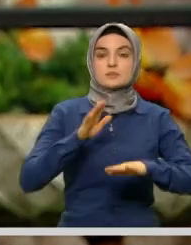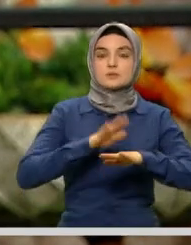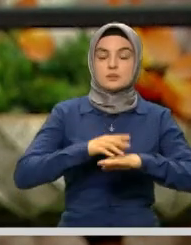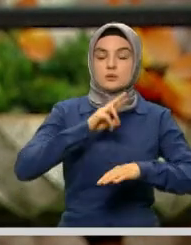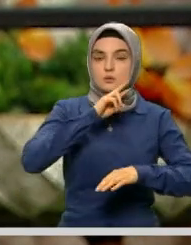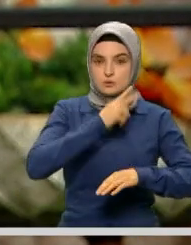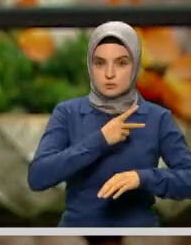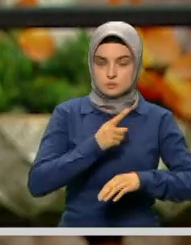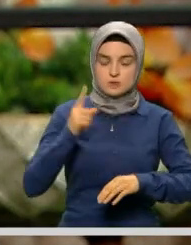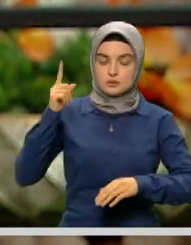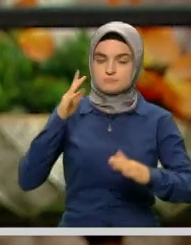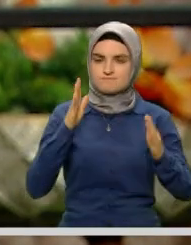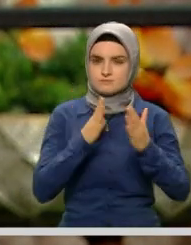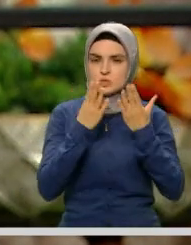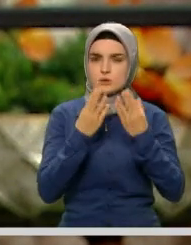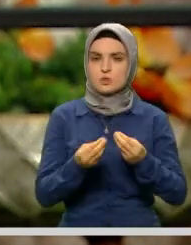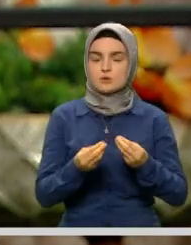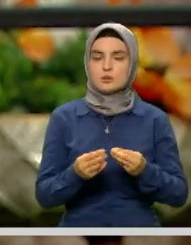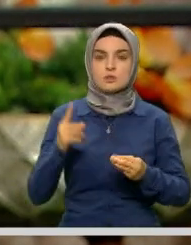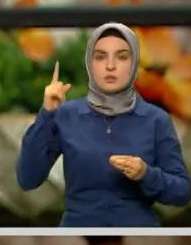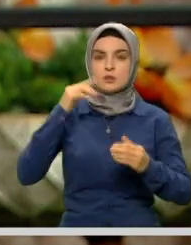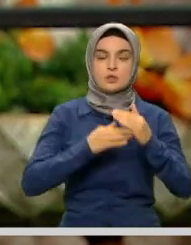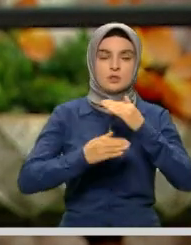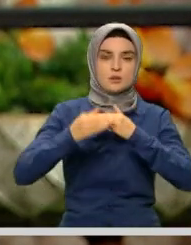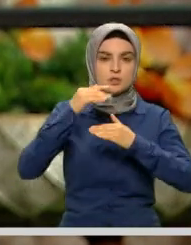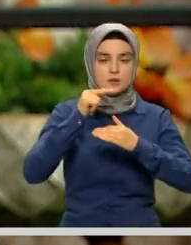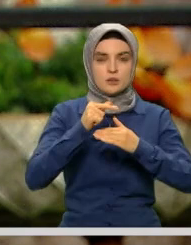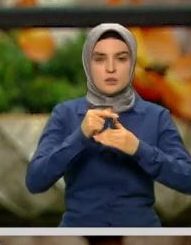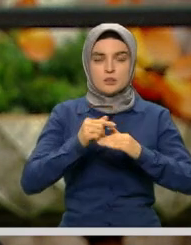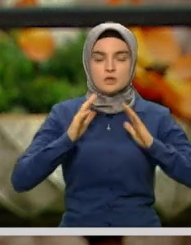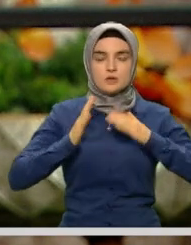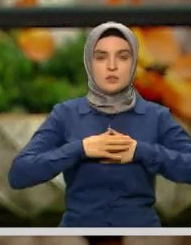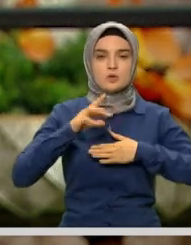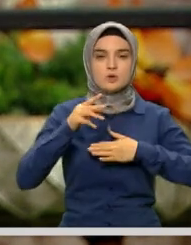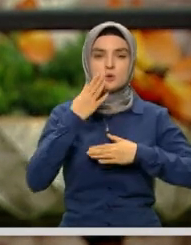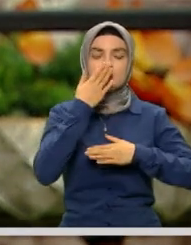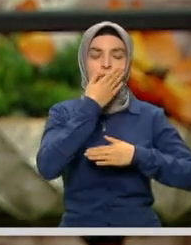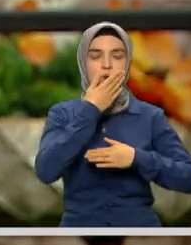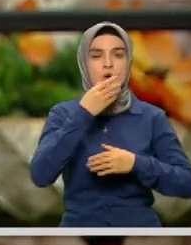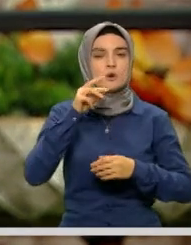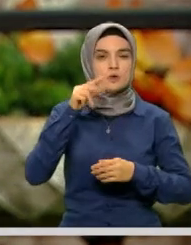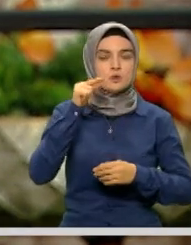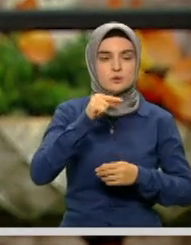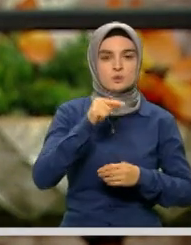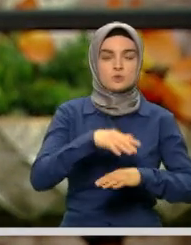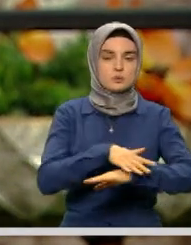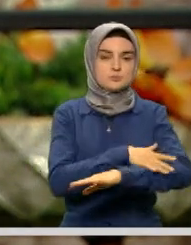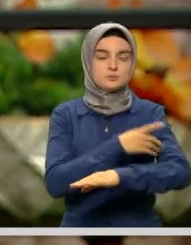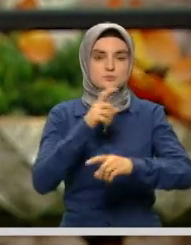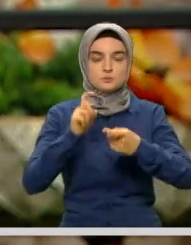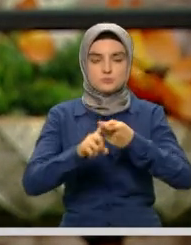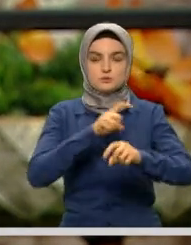Allah'a karşıysa, yani Cenab-ı Hakk'ın hukukullah dediğimiz işte namaz gibi, oruç gibi, onun helaller ve